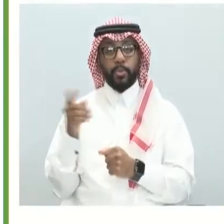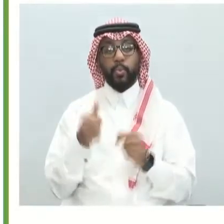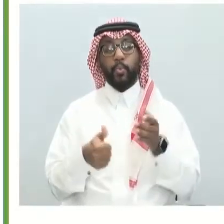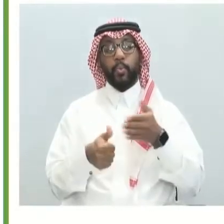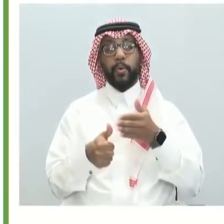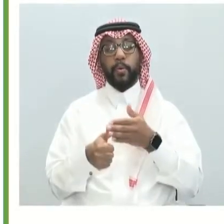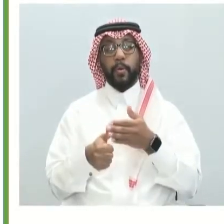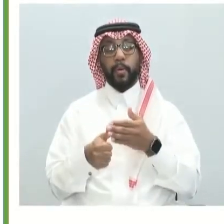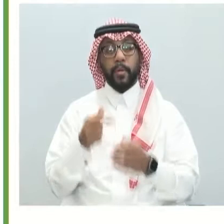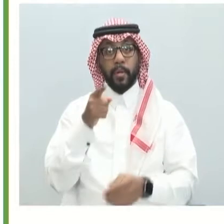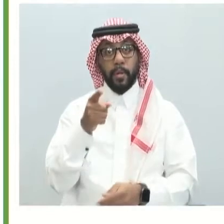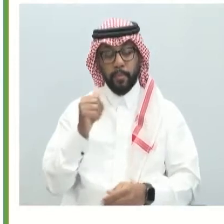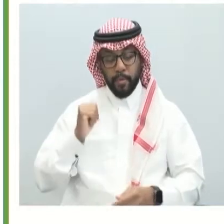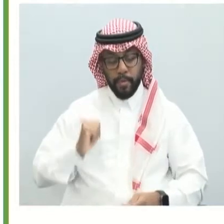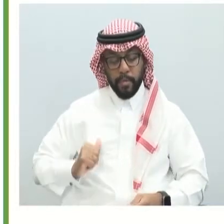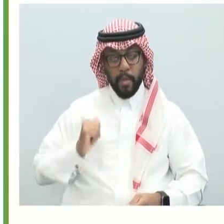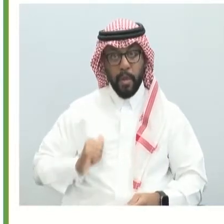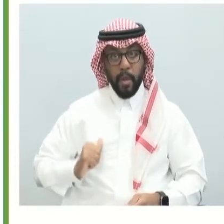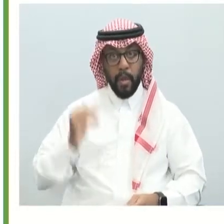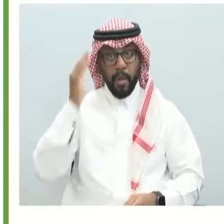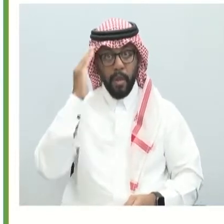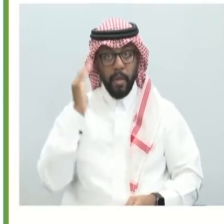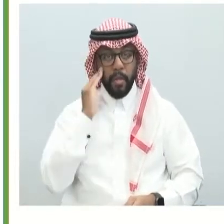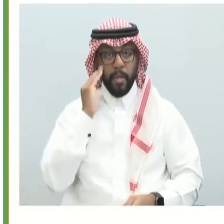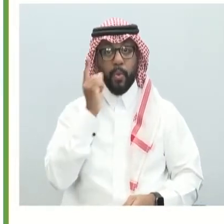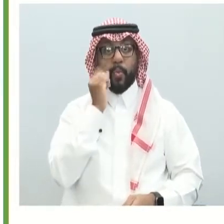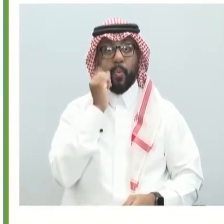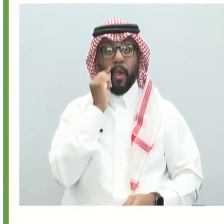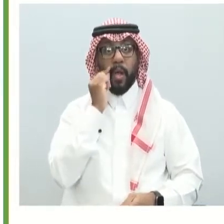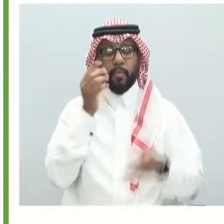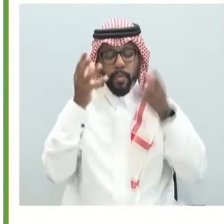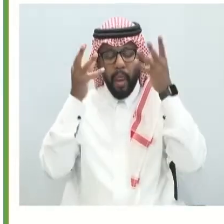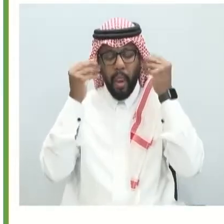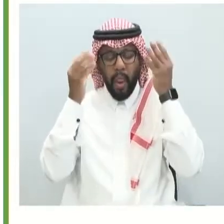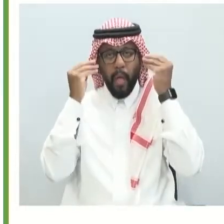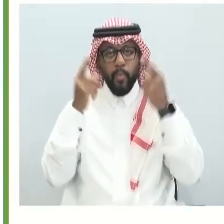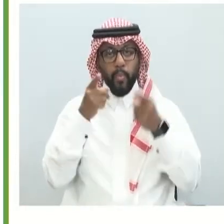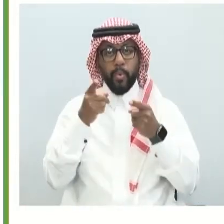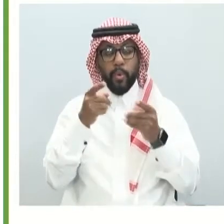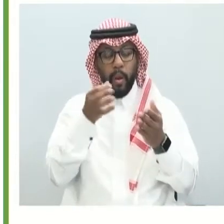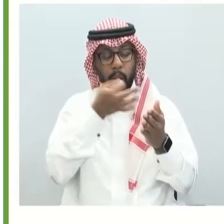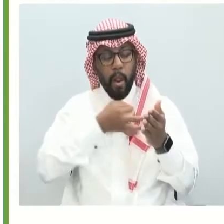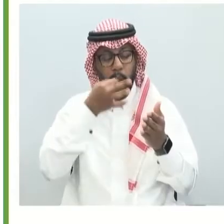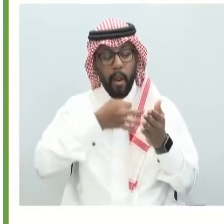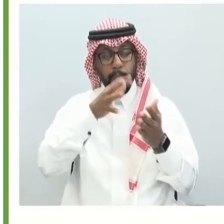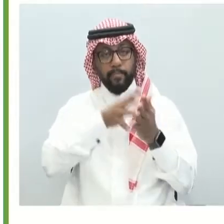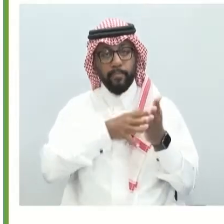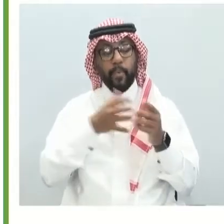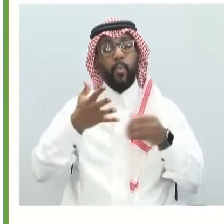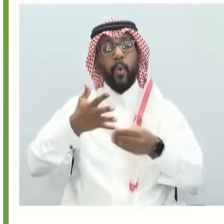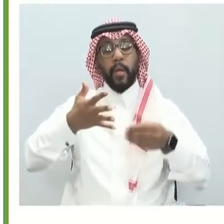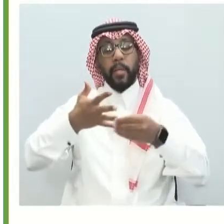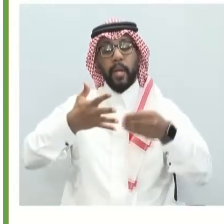ان يتعرف الطالب على الاستراتيجيه القرائيه الخطوات الخمسه